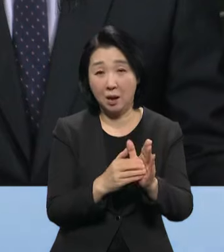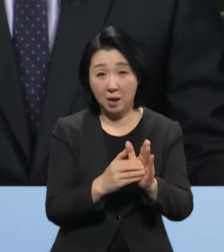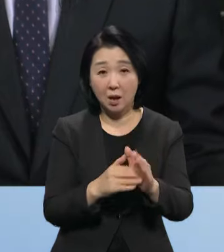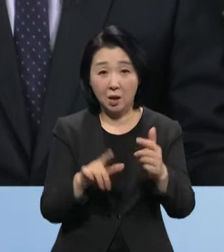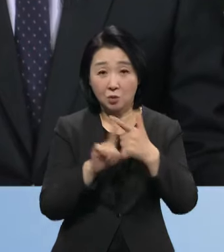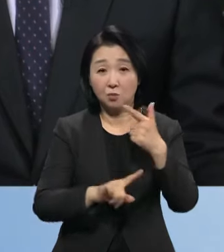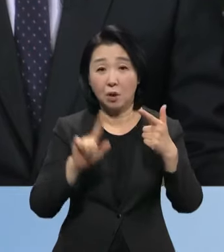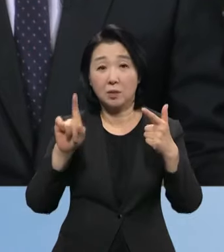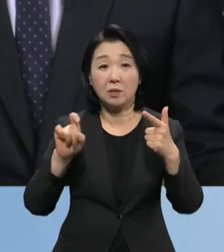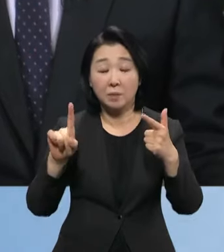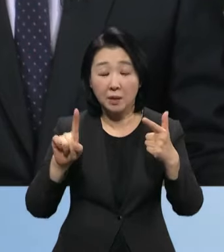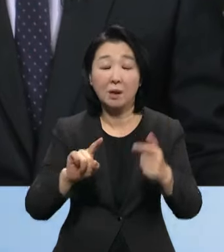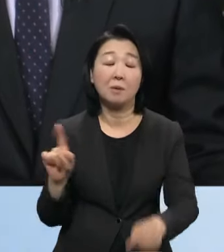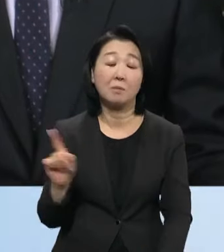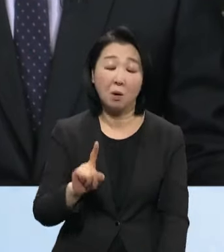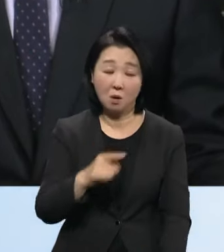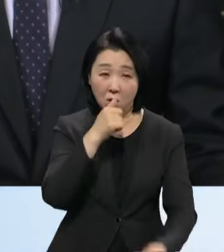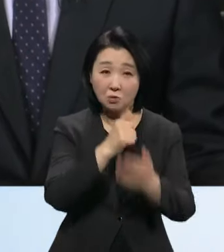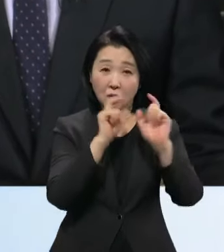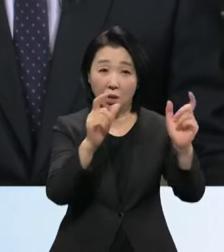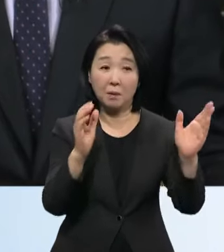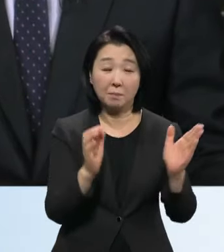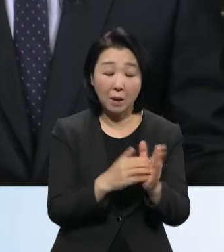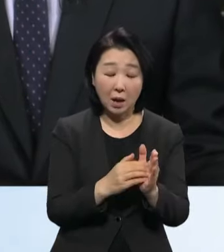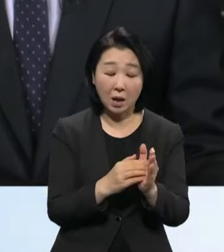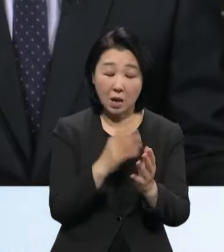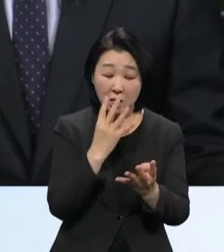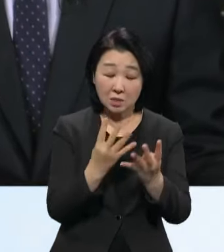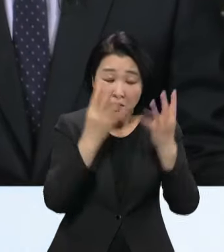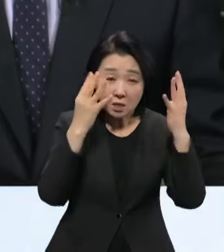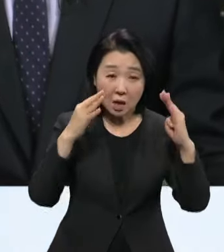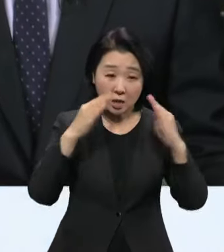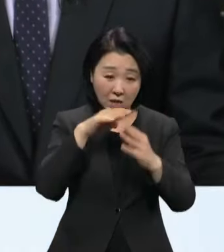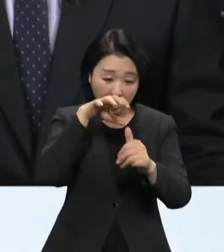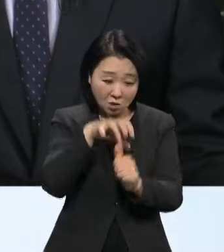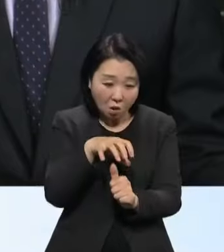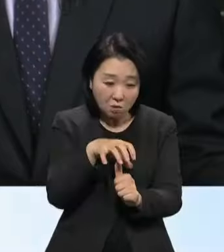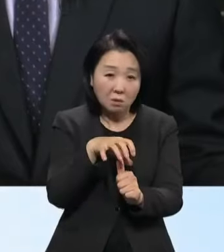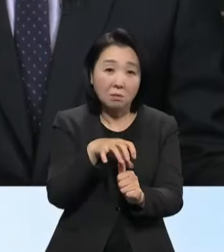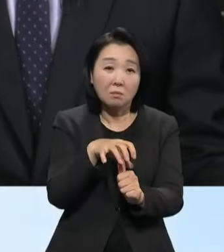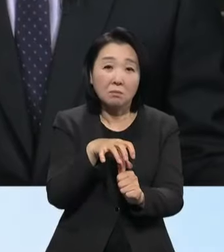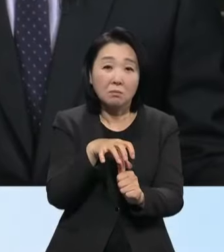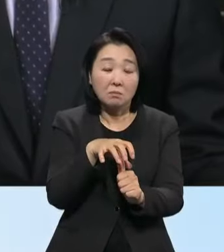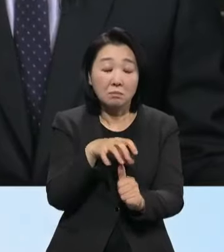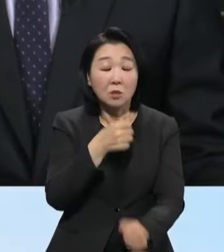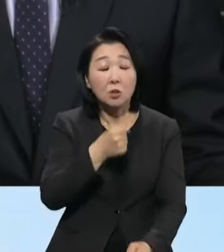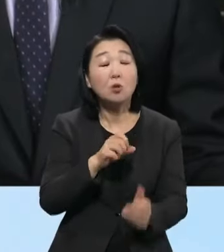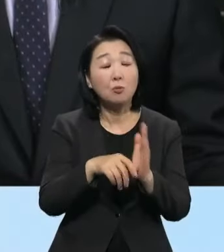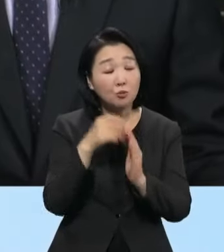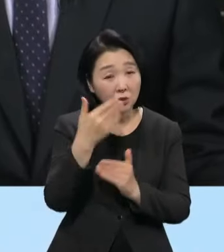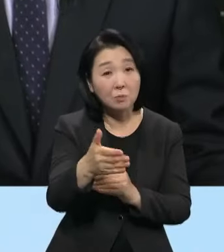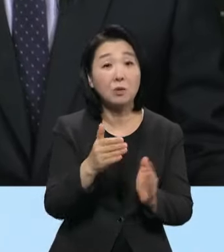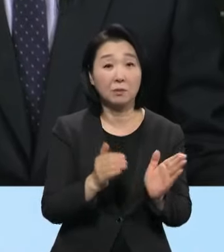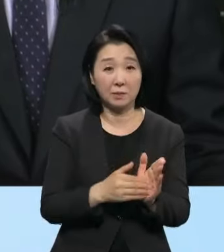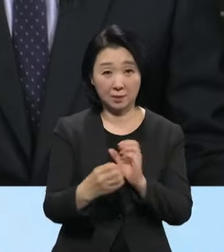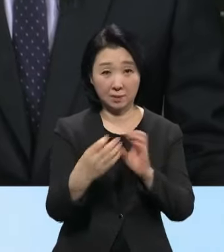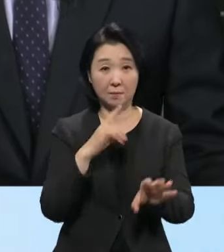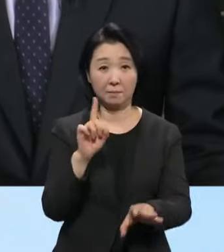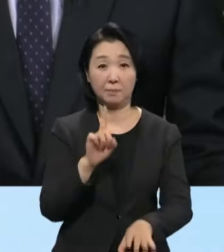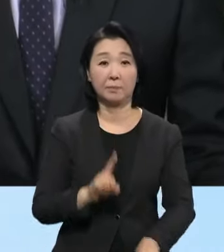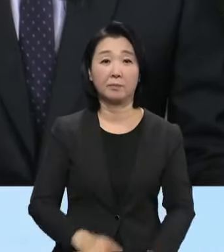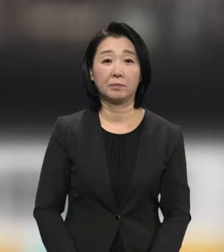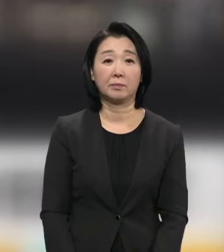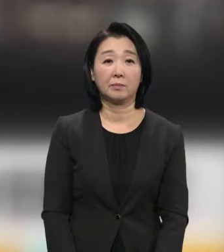결정되는데 징역이나 가택 연금이 나오면 어쩌냐는 질문이 방송 인터뷰 중에 나왔습니다 그 답변